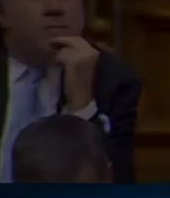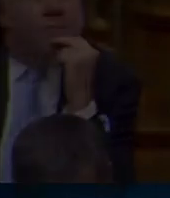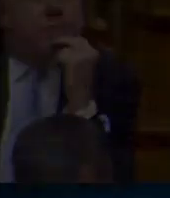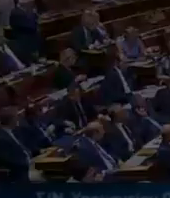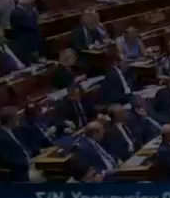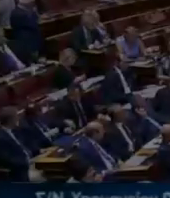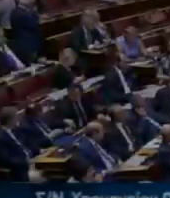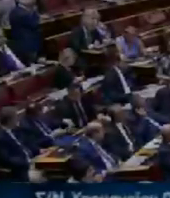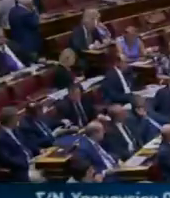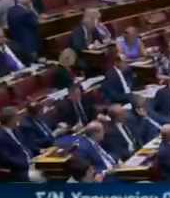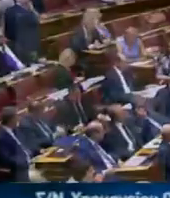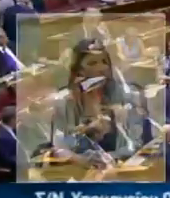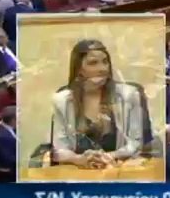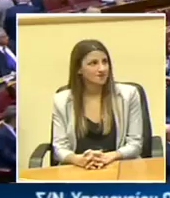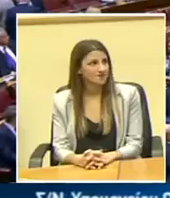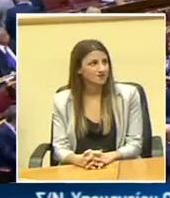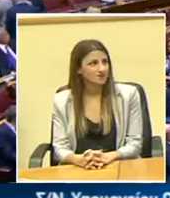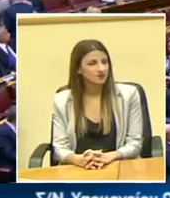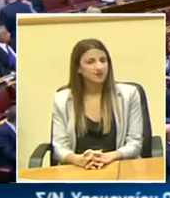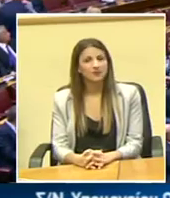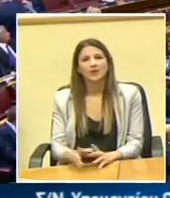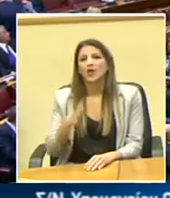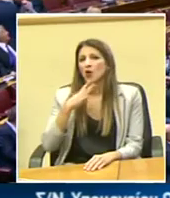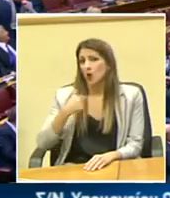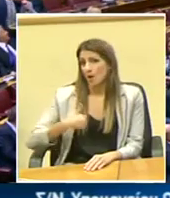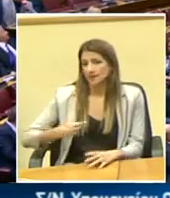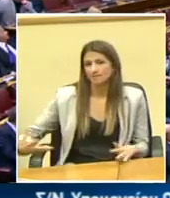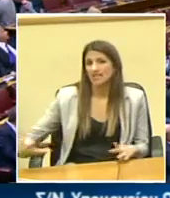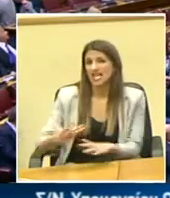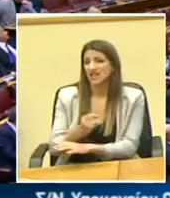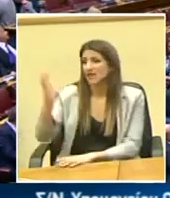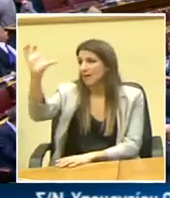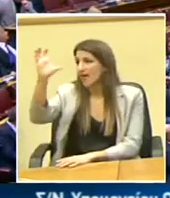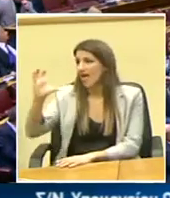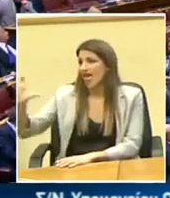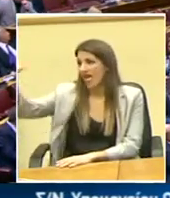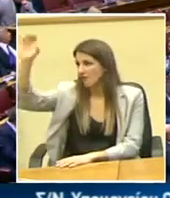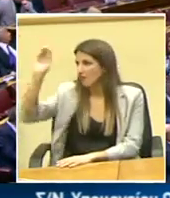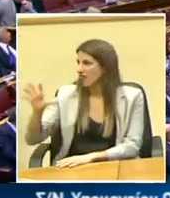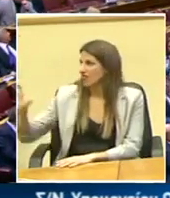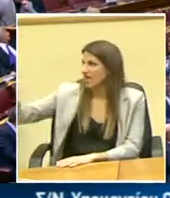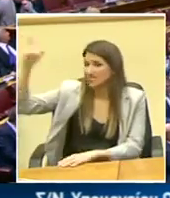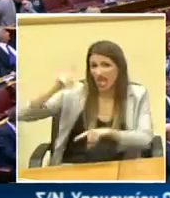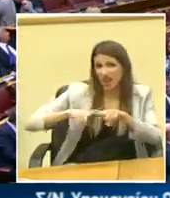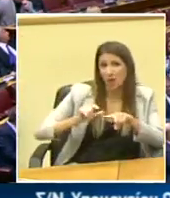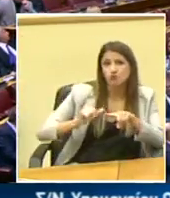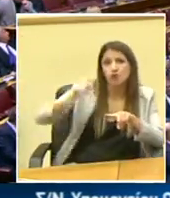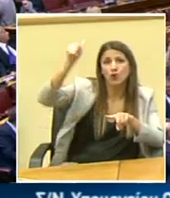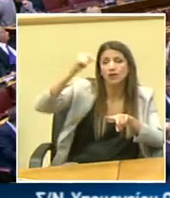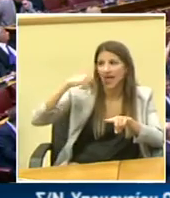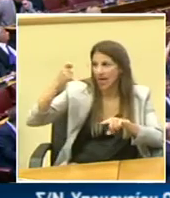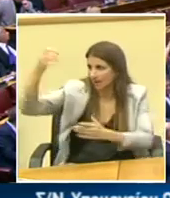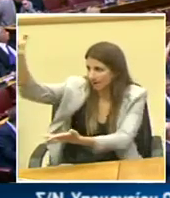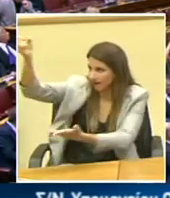κονδύλια, τόσο σε ό,τι έχει να κάνει με το Ταμείο Συνοχής, όσο όμως και σε εντάξεις